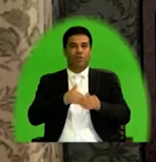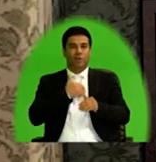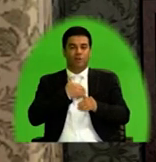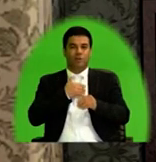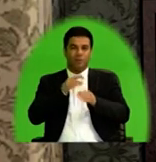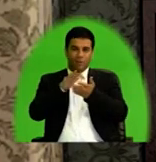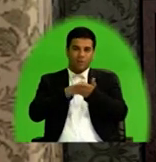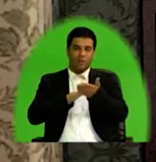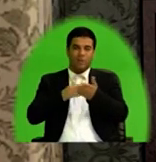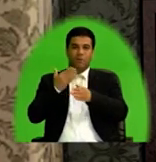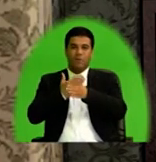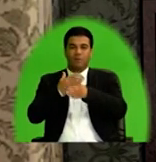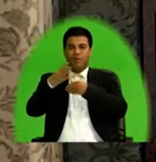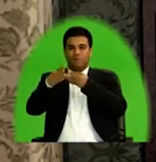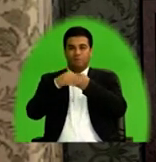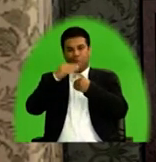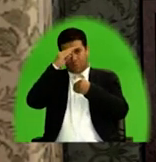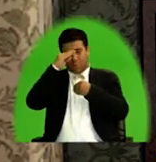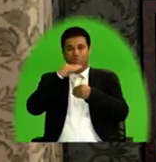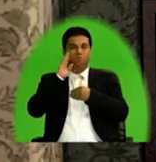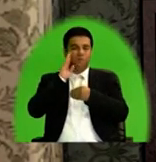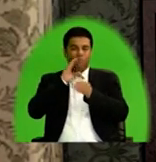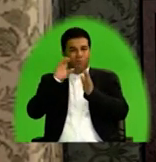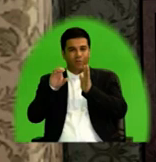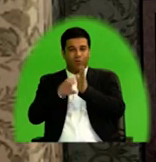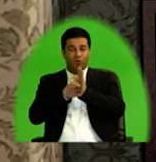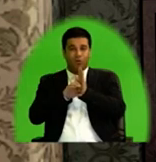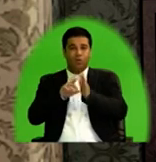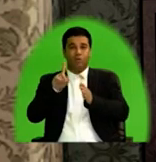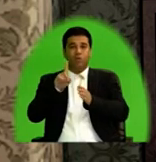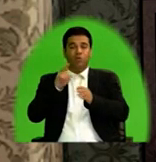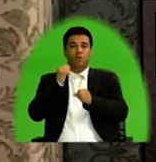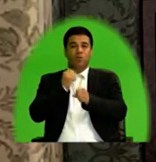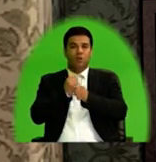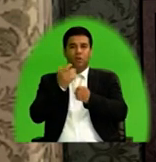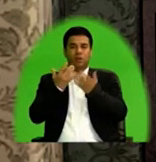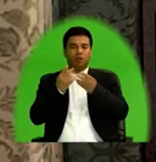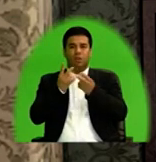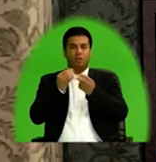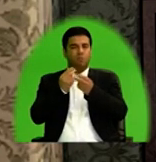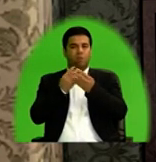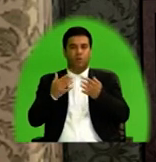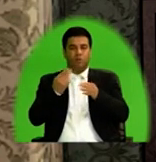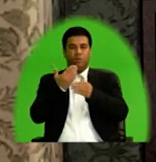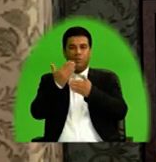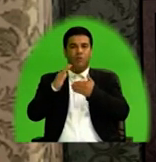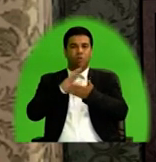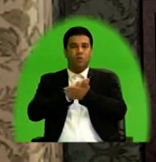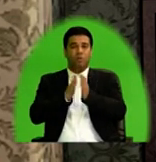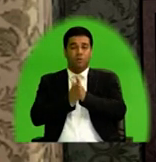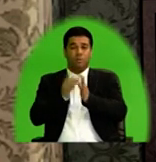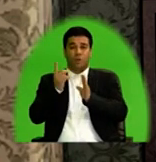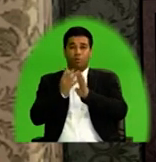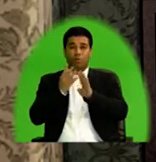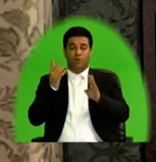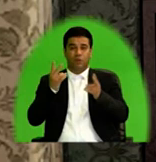желание дальше помогать вам и быть послушным. Что же делать, если не получается договориться? В